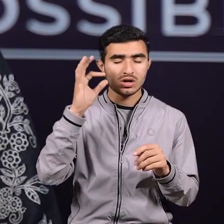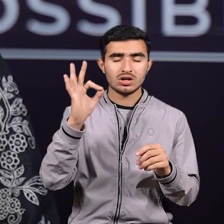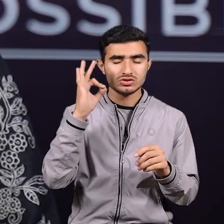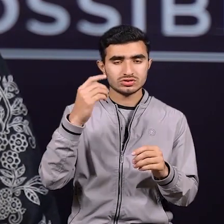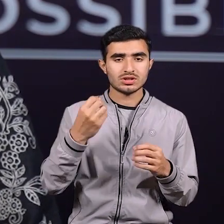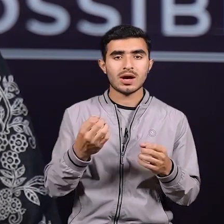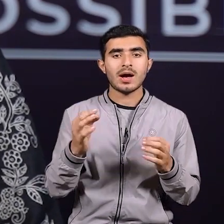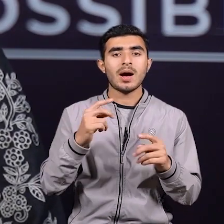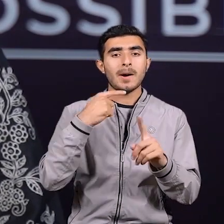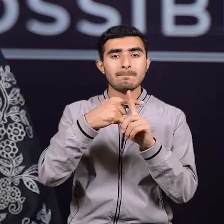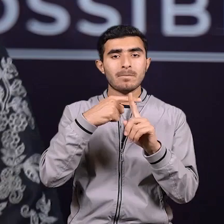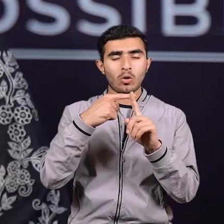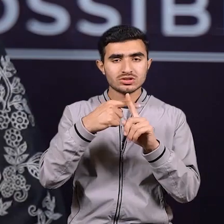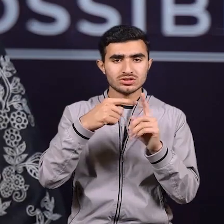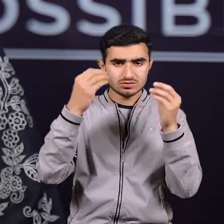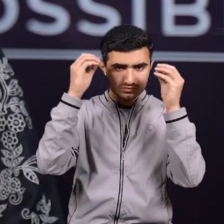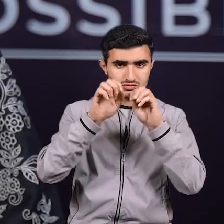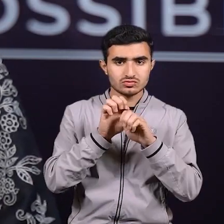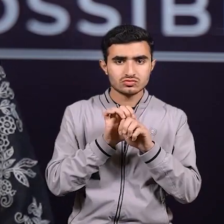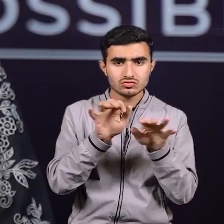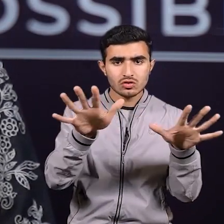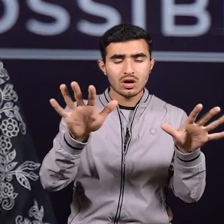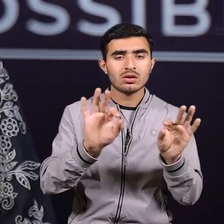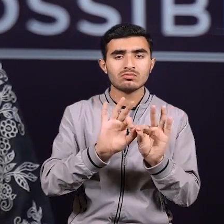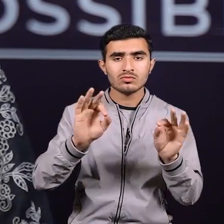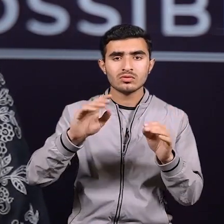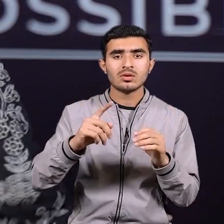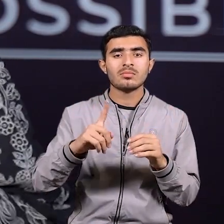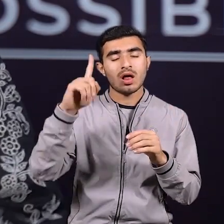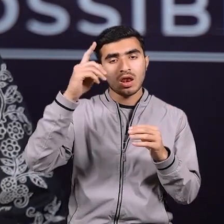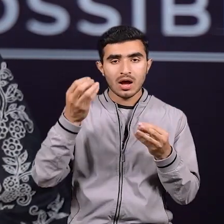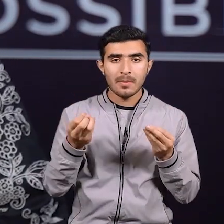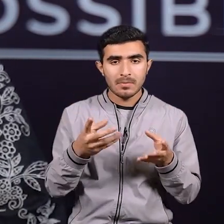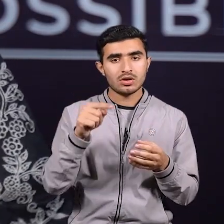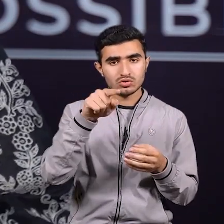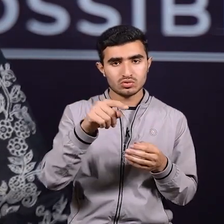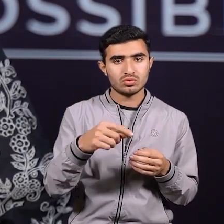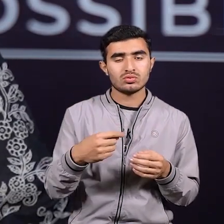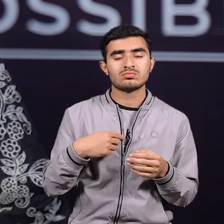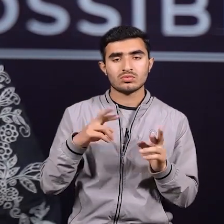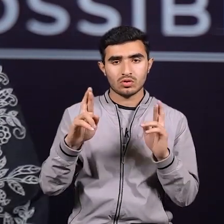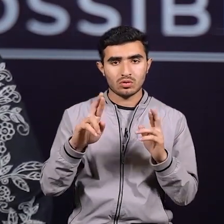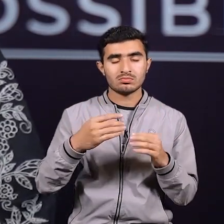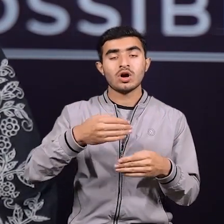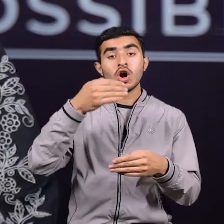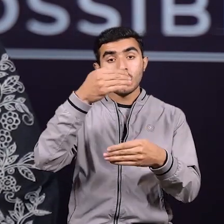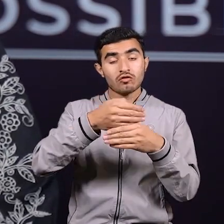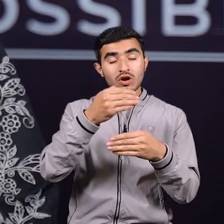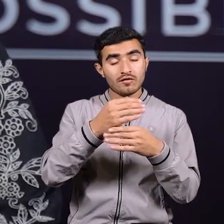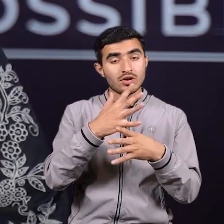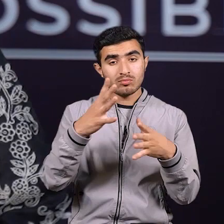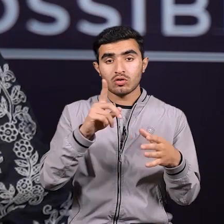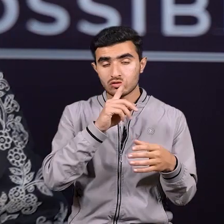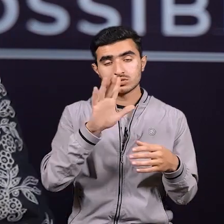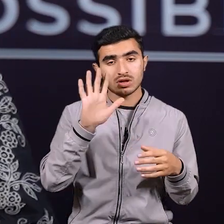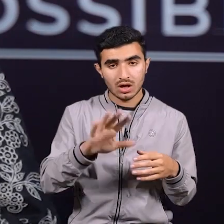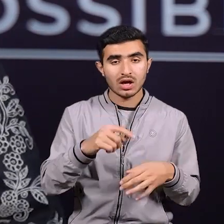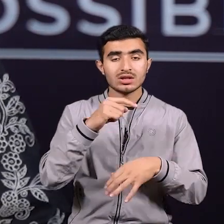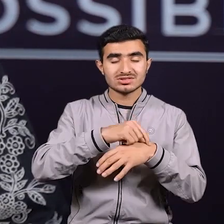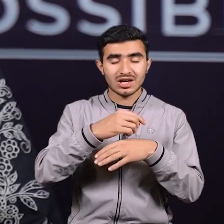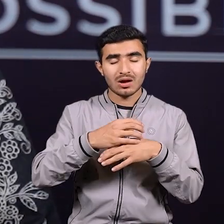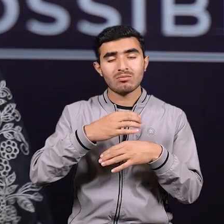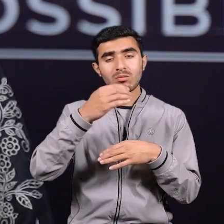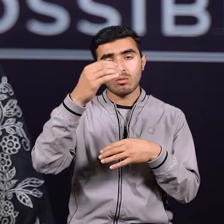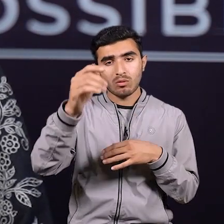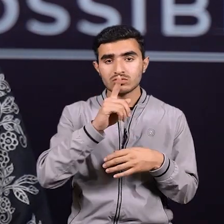intentions forward, you will eventually get to your destination. उसमें रुकावटें आएंगी, टाइम लगेगा, बहुत टाइम लगेगा,